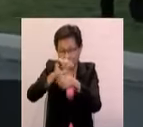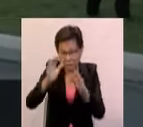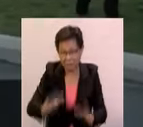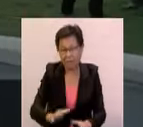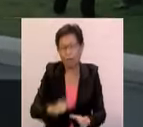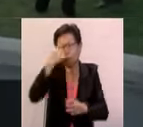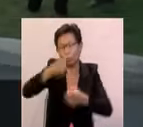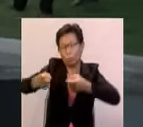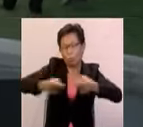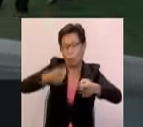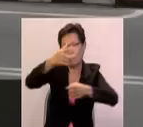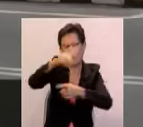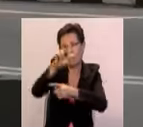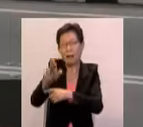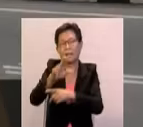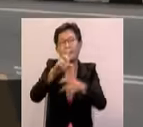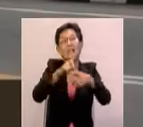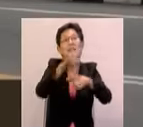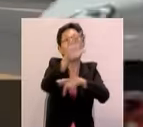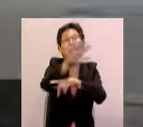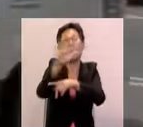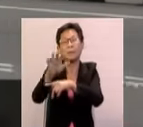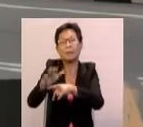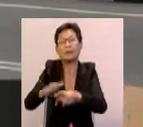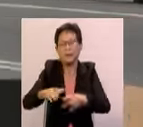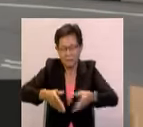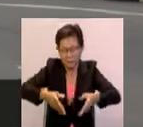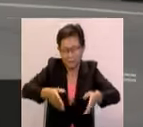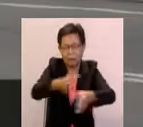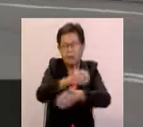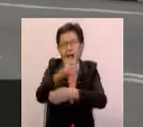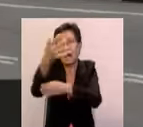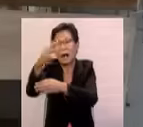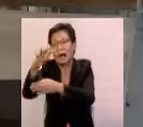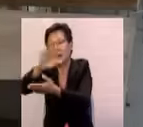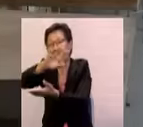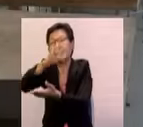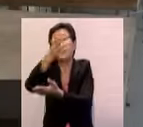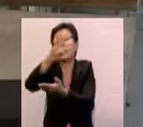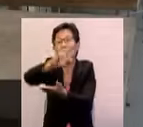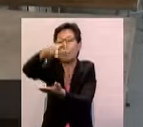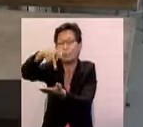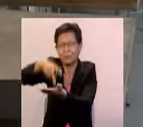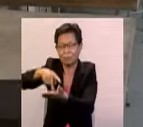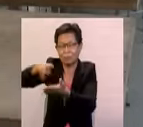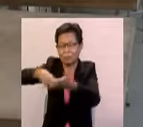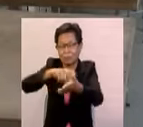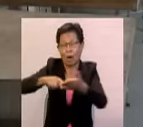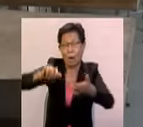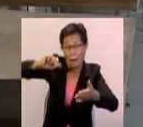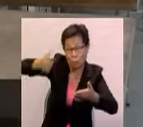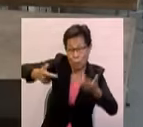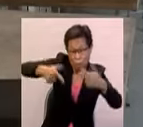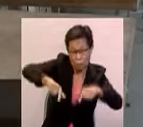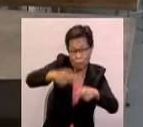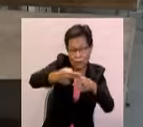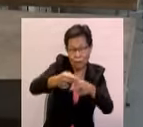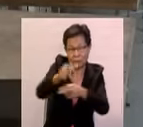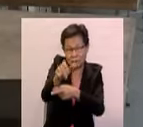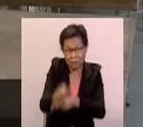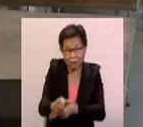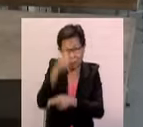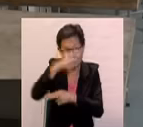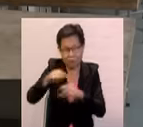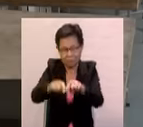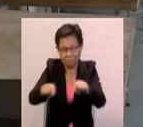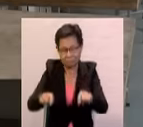PRK ini di 55 saluran dan 16 pusat mengundi. Esok bakal berlangsung hari penamaan calon